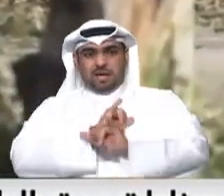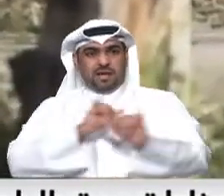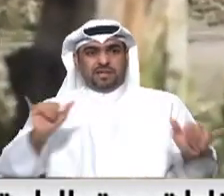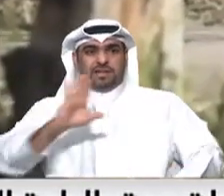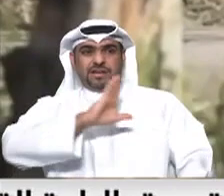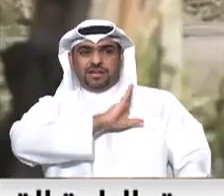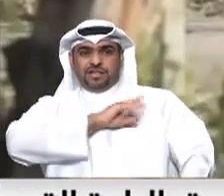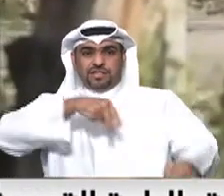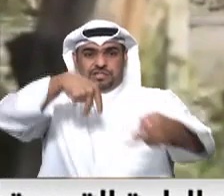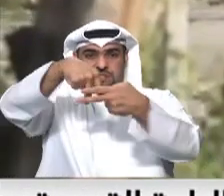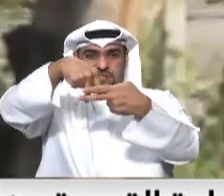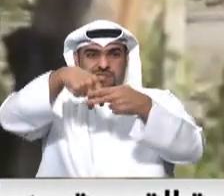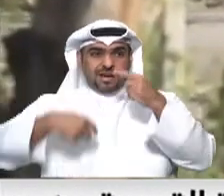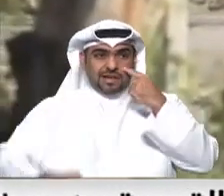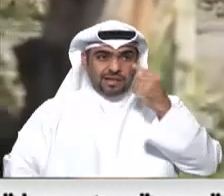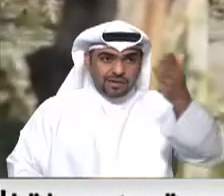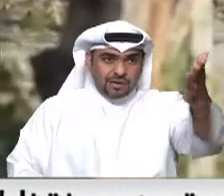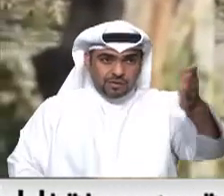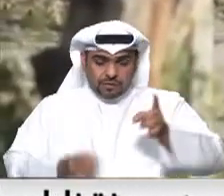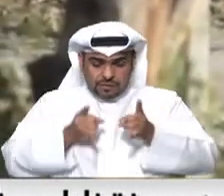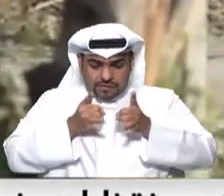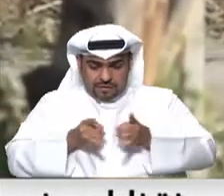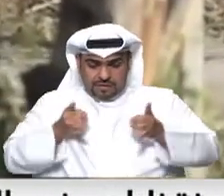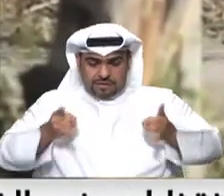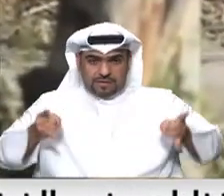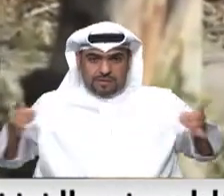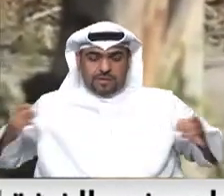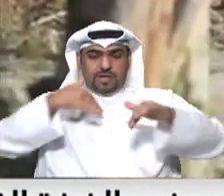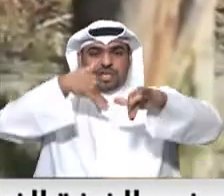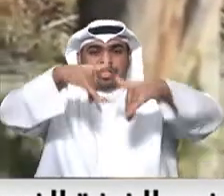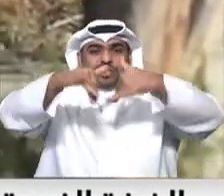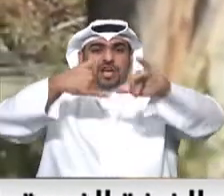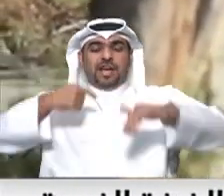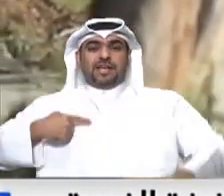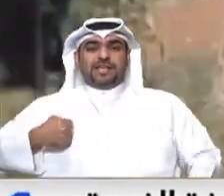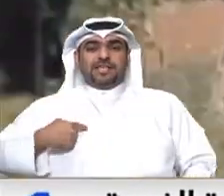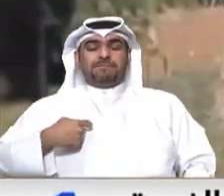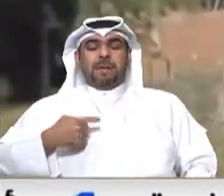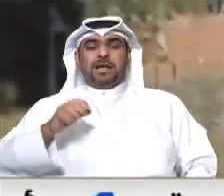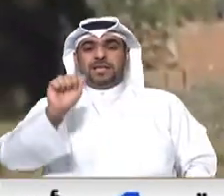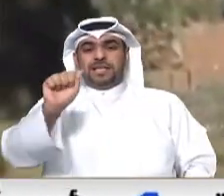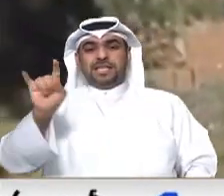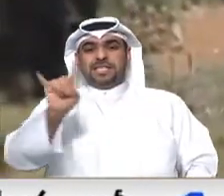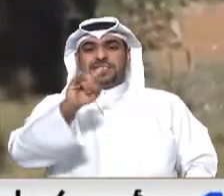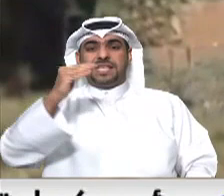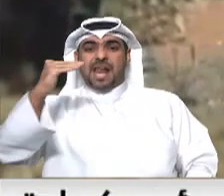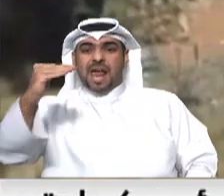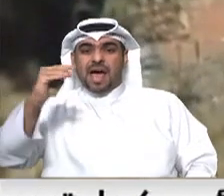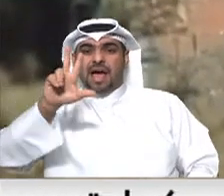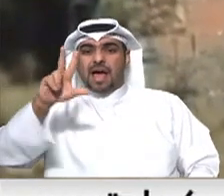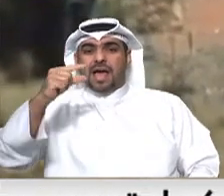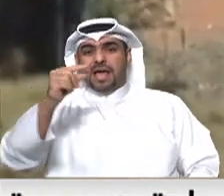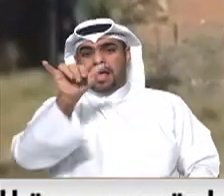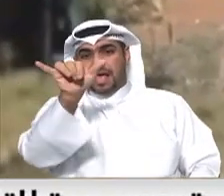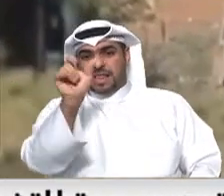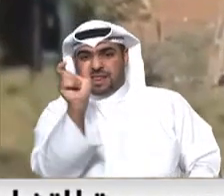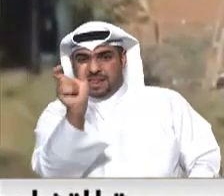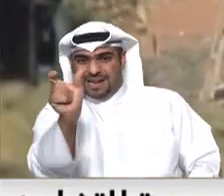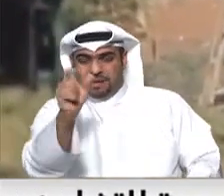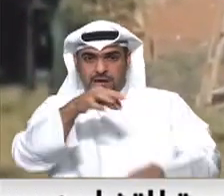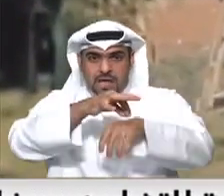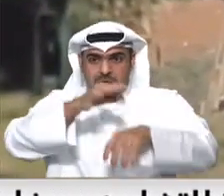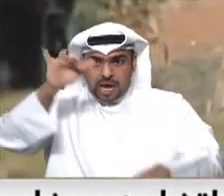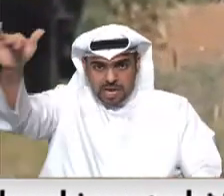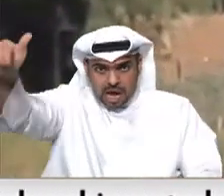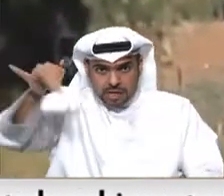الاحتلال المتمركزين على شارع صلاح الدين عبر اطلاق النار عليهم بشكل مباشر، ما ادى